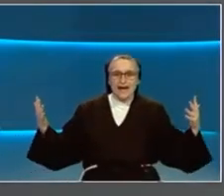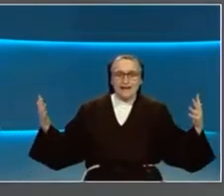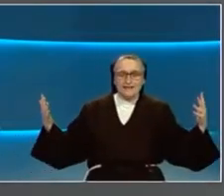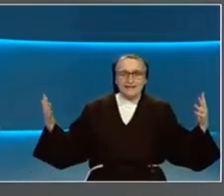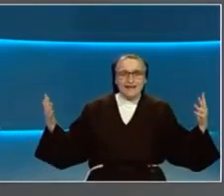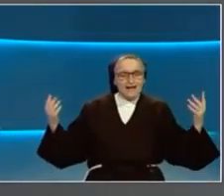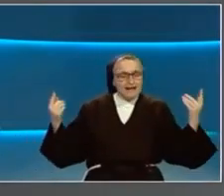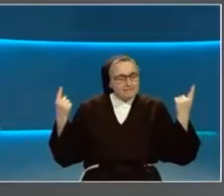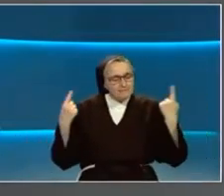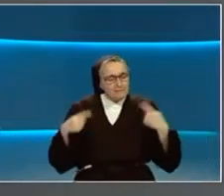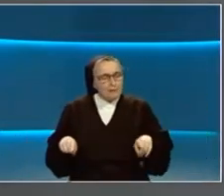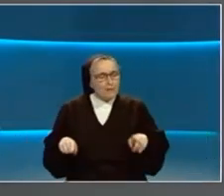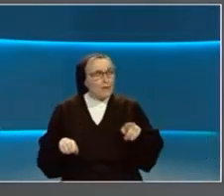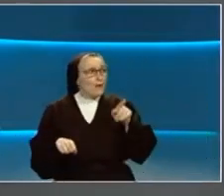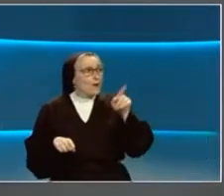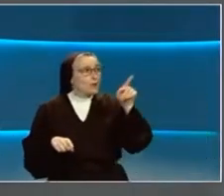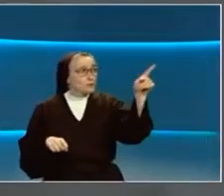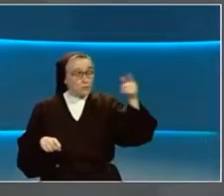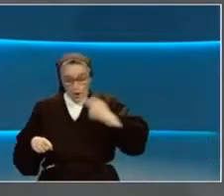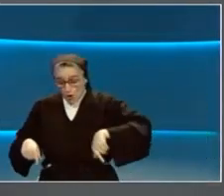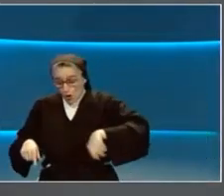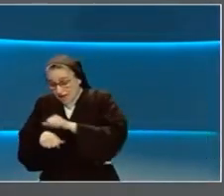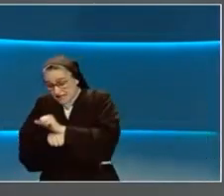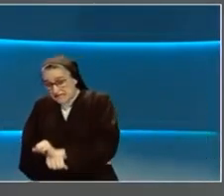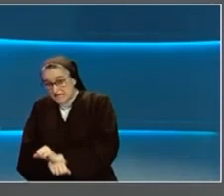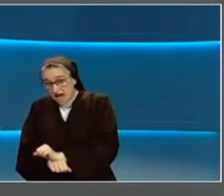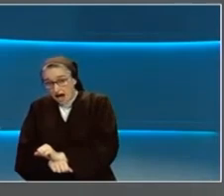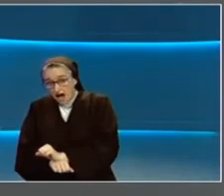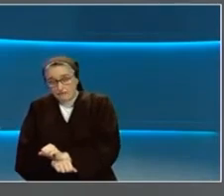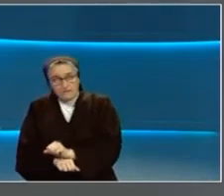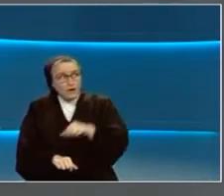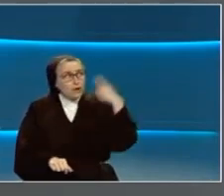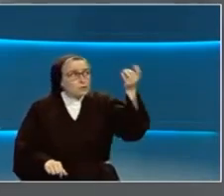O inestimabilis dilectio